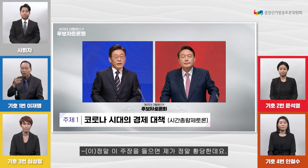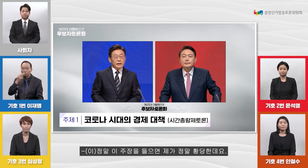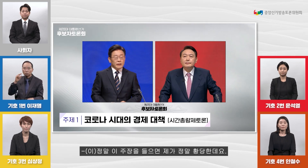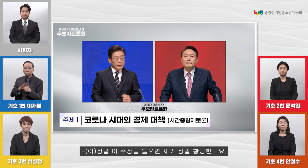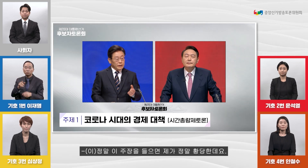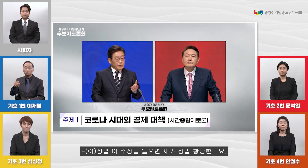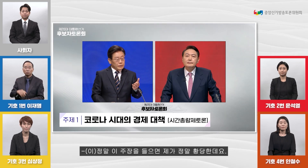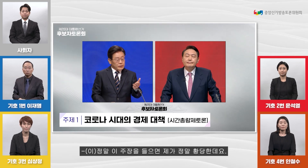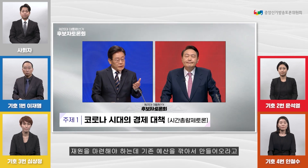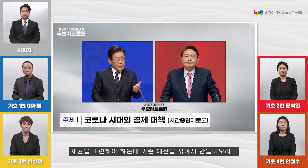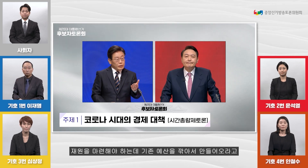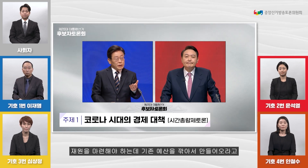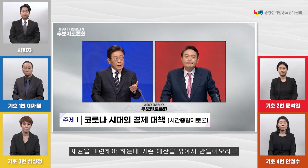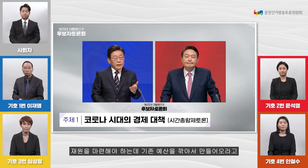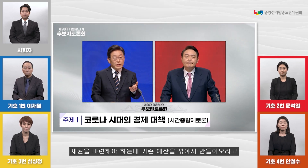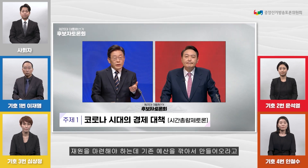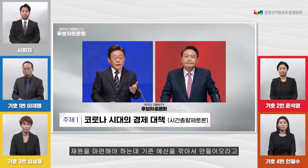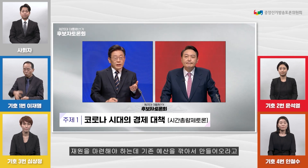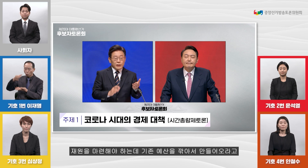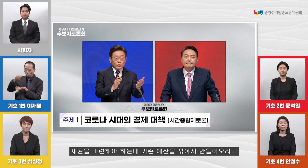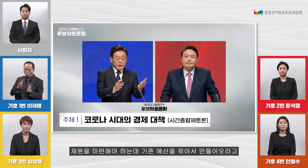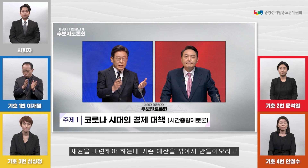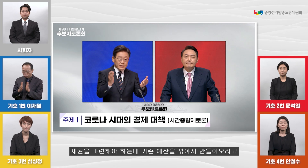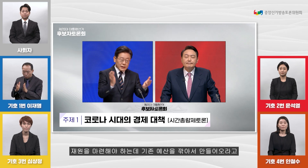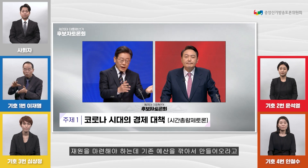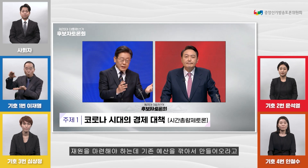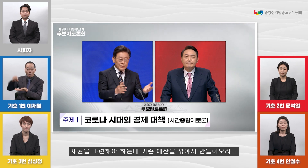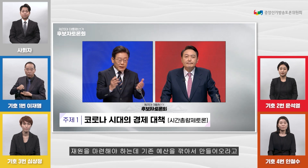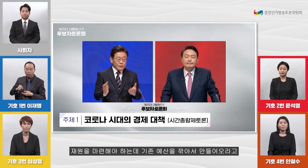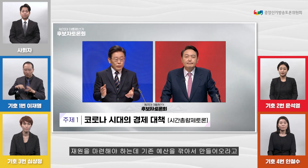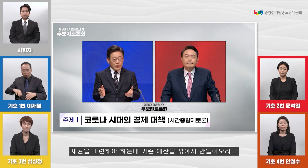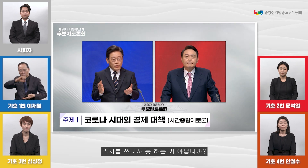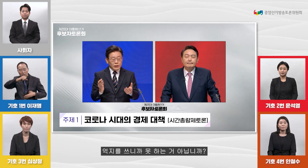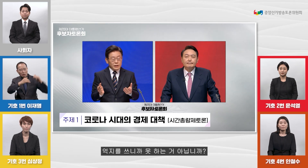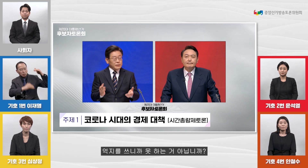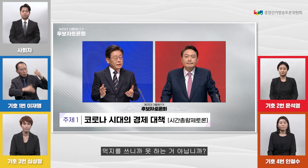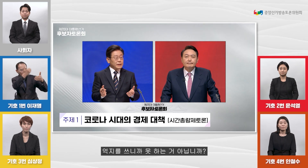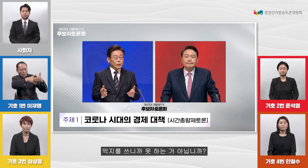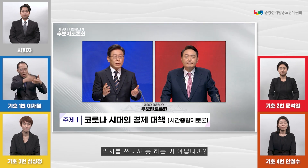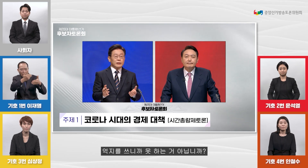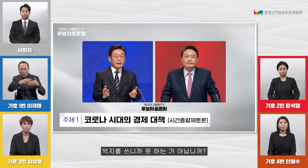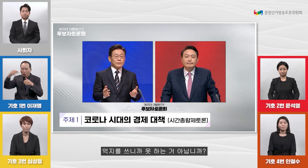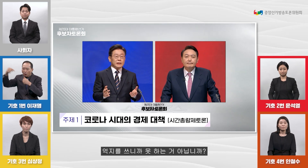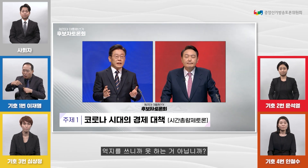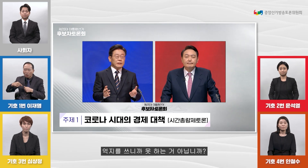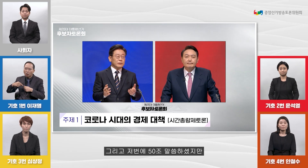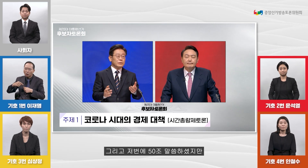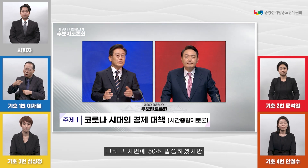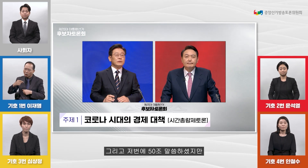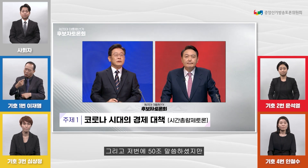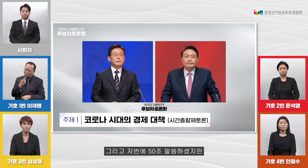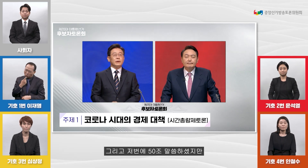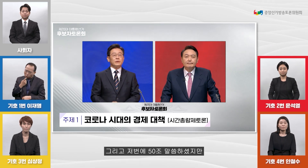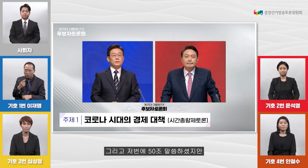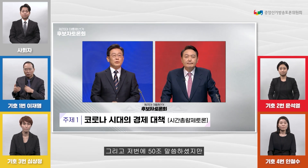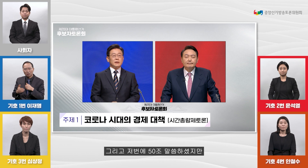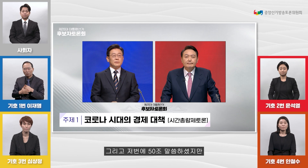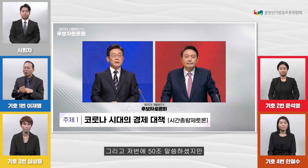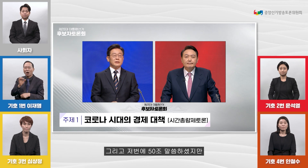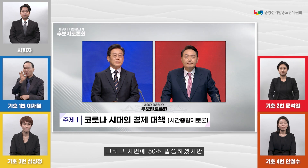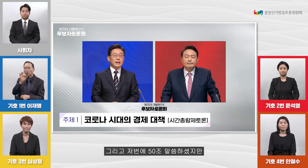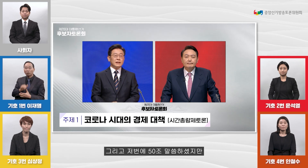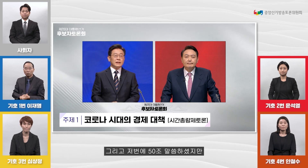황당한데요. 재원을 마련해 와야 되는데 기존 예산을 깎아서 만들어 오라고 억지를 쓰니까 못하는 거 아닙니까? 그리고 저번에